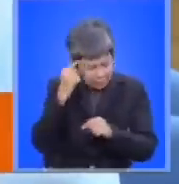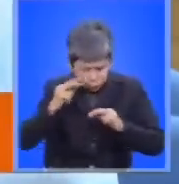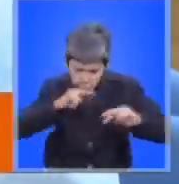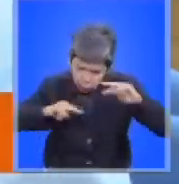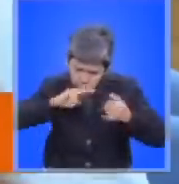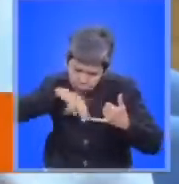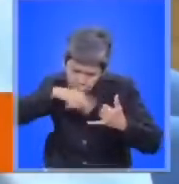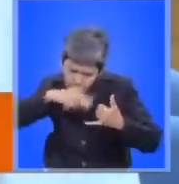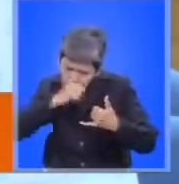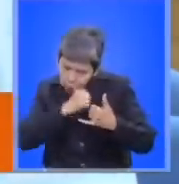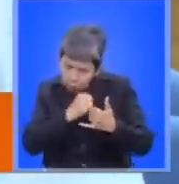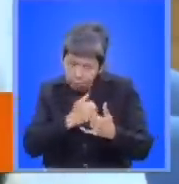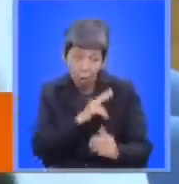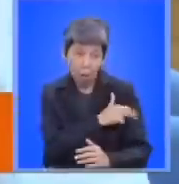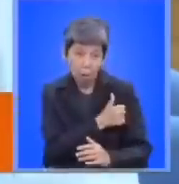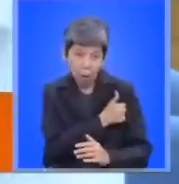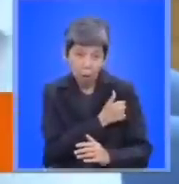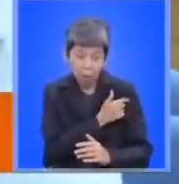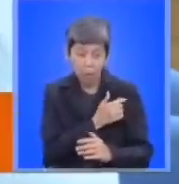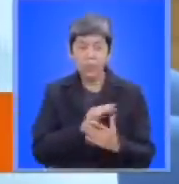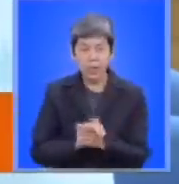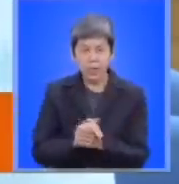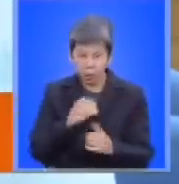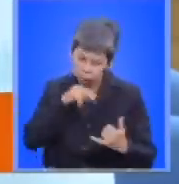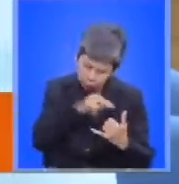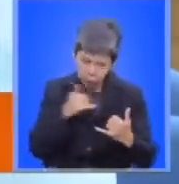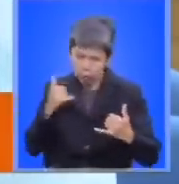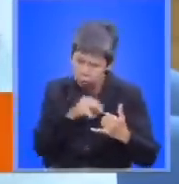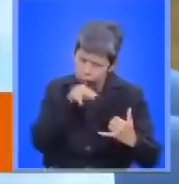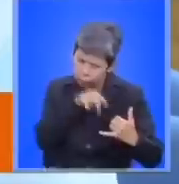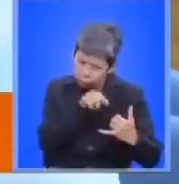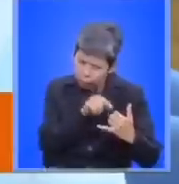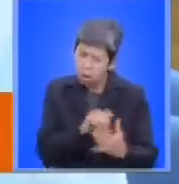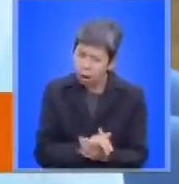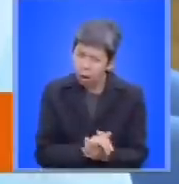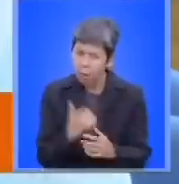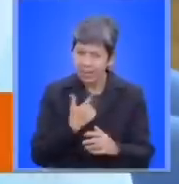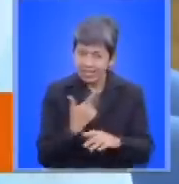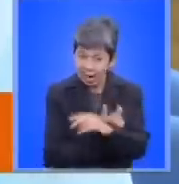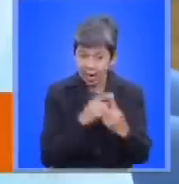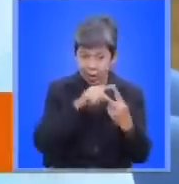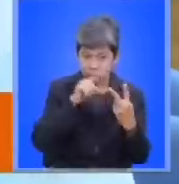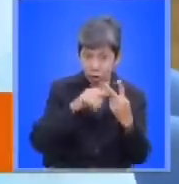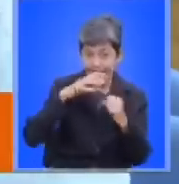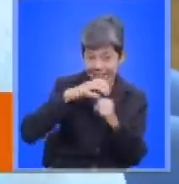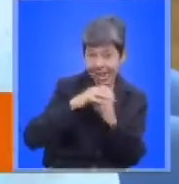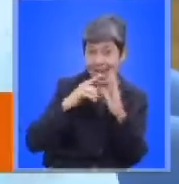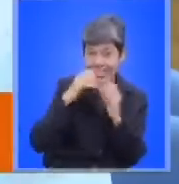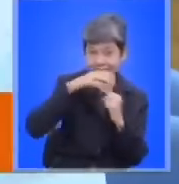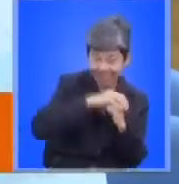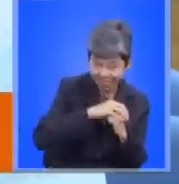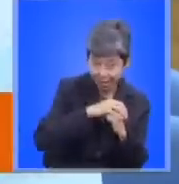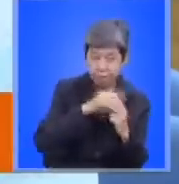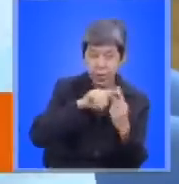แลเมื่อเงินคุณหมอเก่งศักดิ์กับคุณหมอสืบสายก็ไปรีวิวดูว่านอกจากให้ยา2ตัวนี้เนี่ยนะครับซึ่งยา